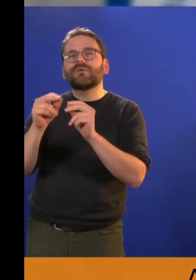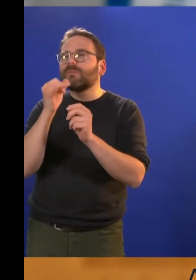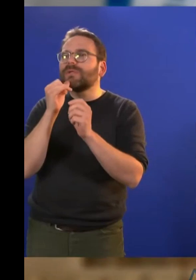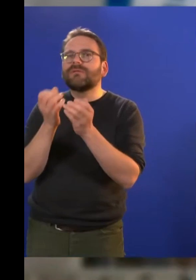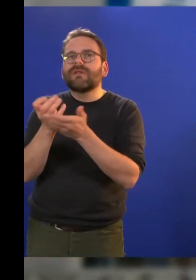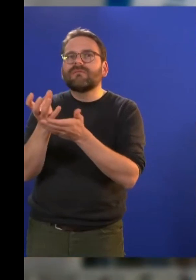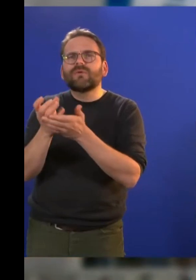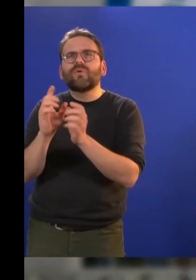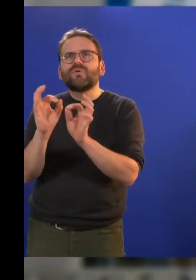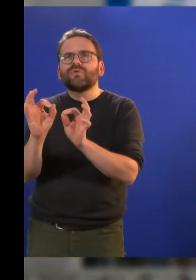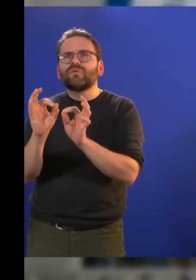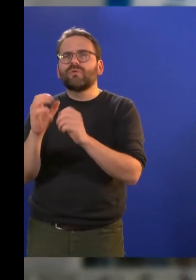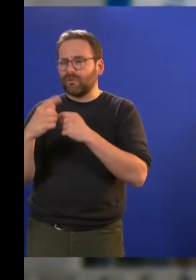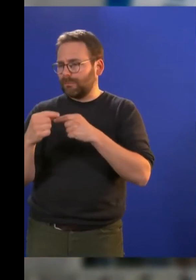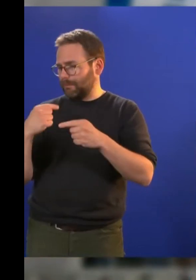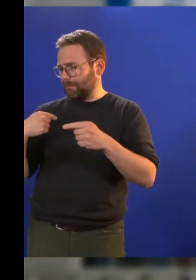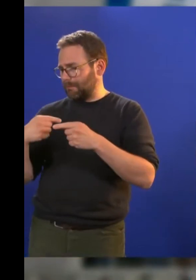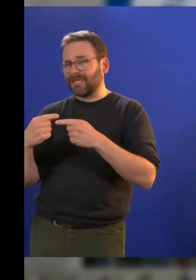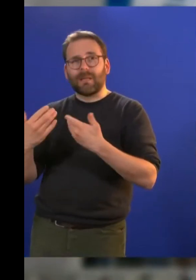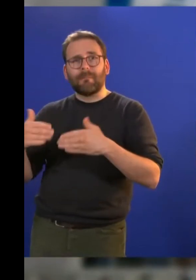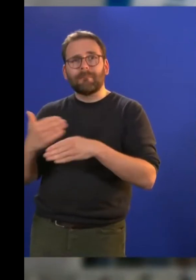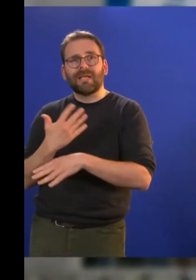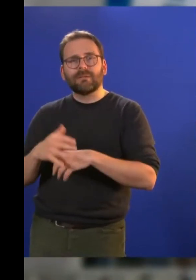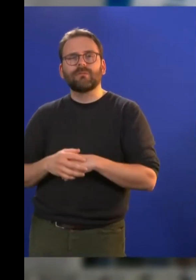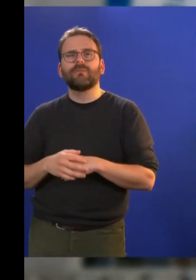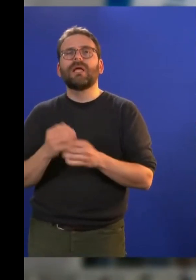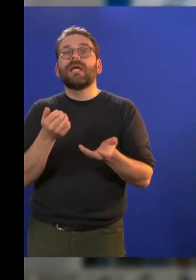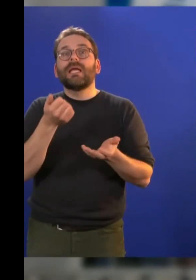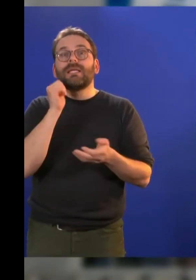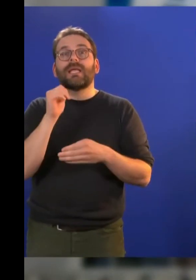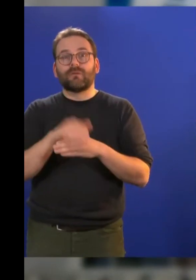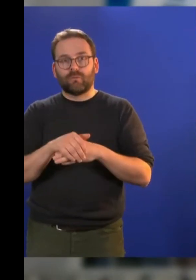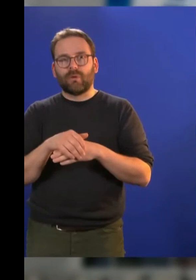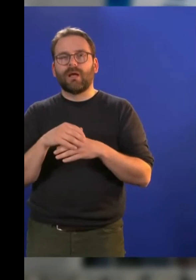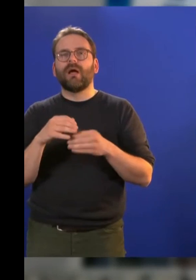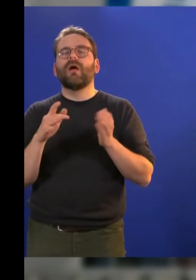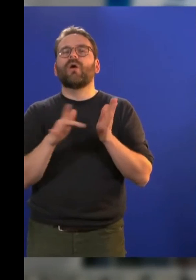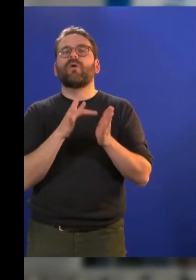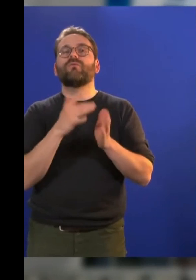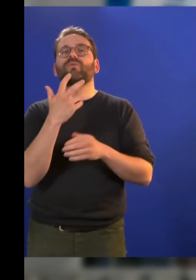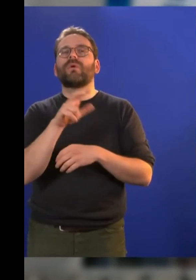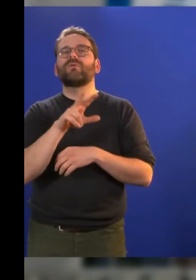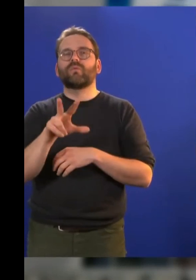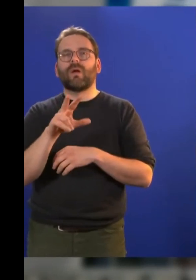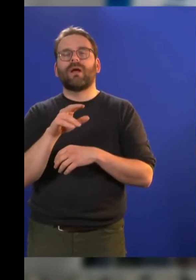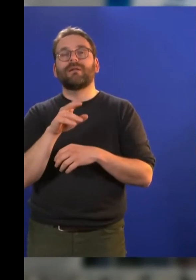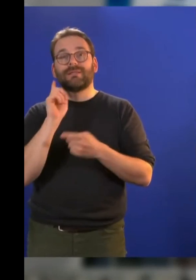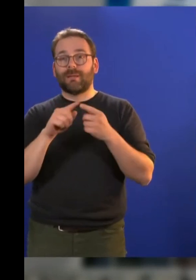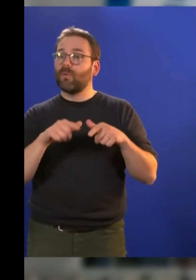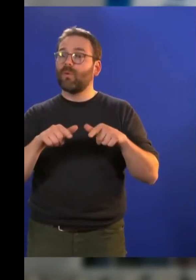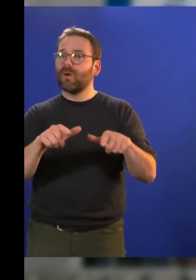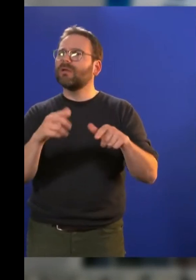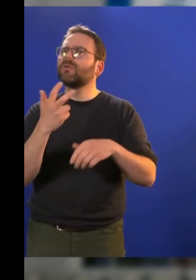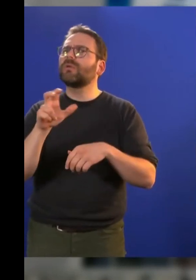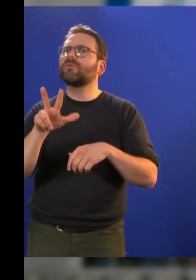éléments simplement de la semaine passée. Hier soir, sortie de la revue 303 consacrée à la Loire. 303,